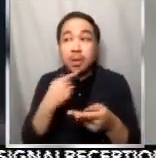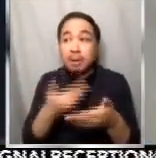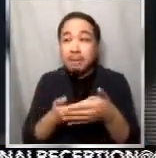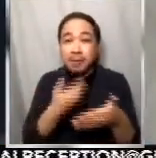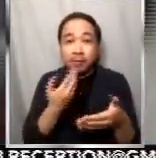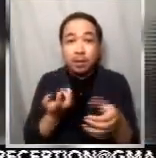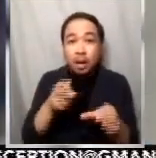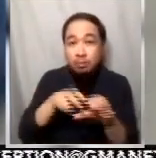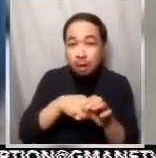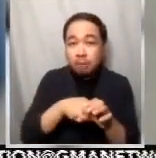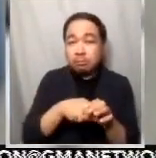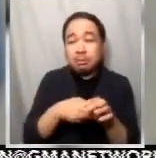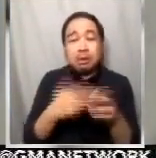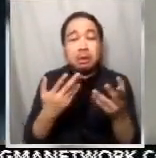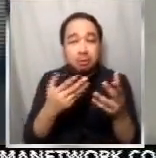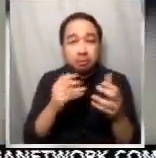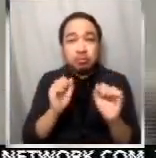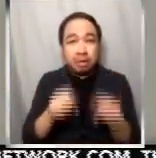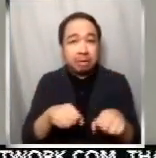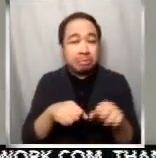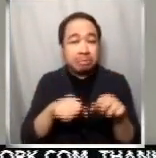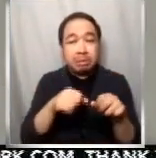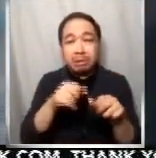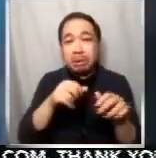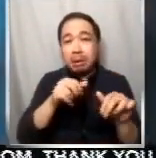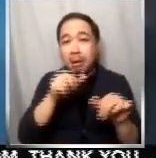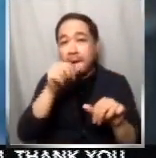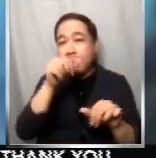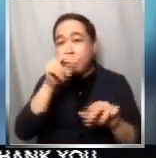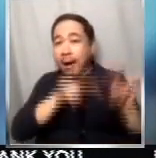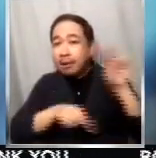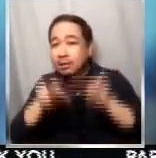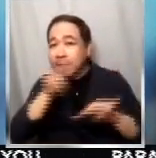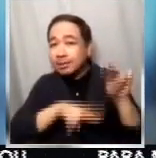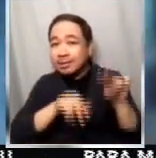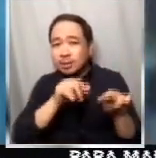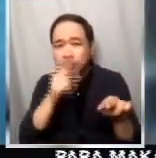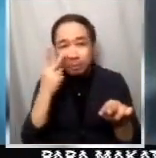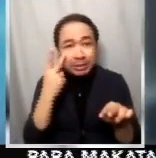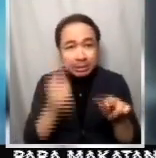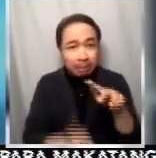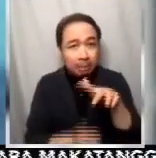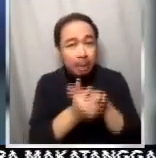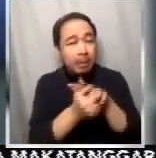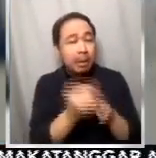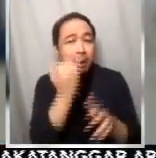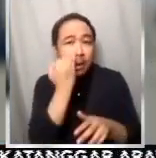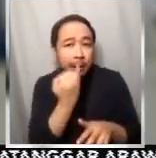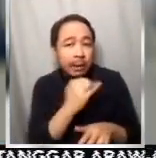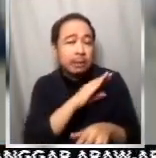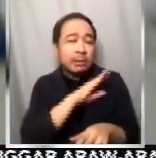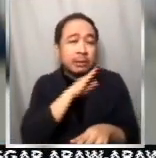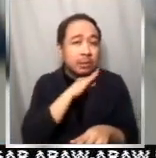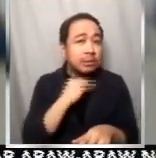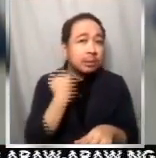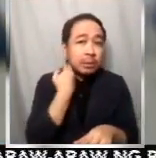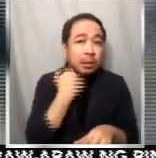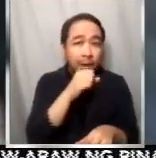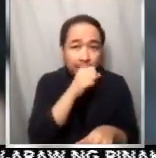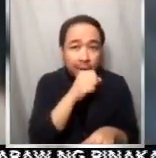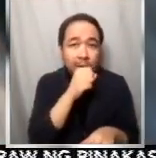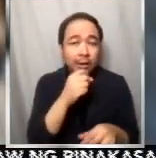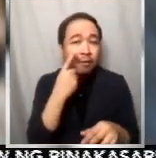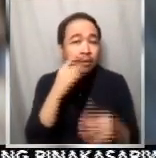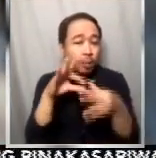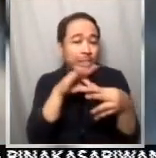siya ang sintomas ng COVID-19 at magkakaroon din ng clinical assessment pagdating naman doon